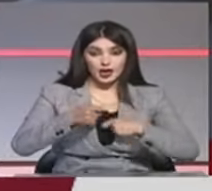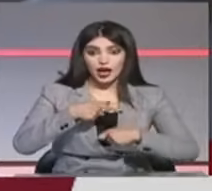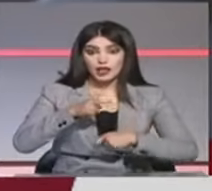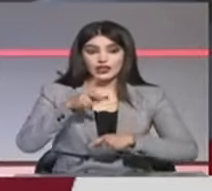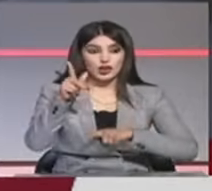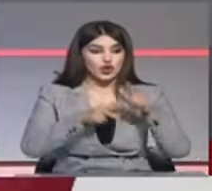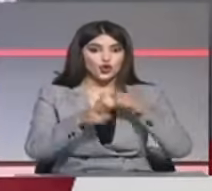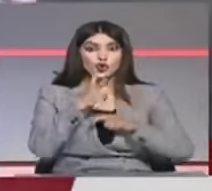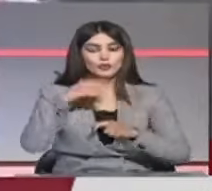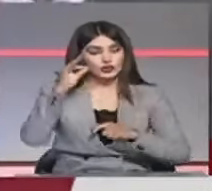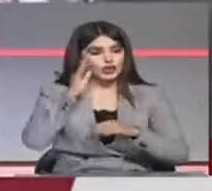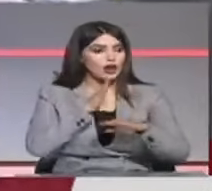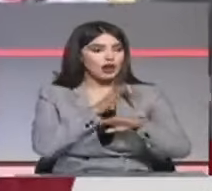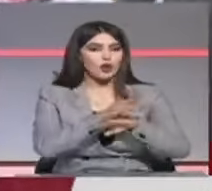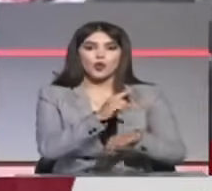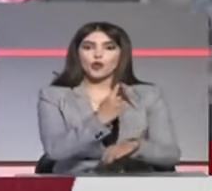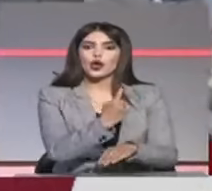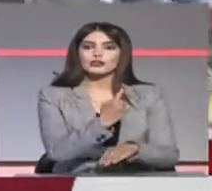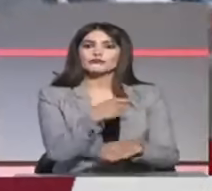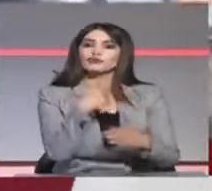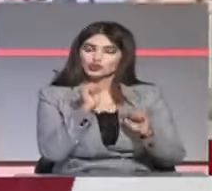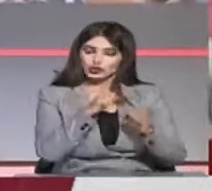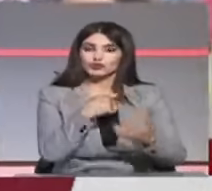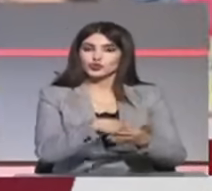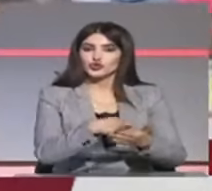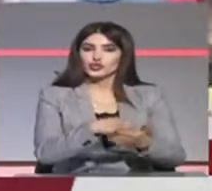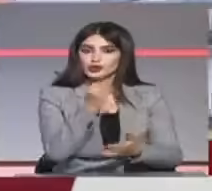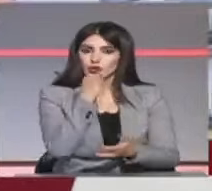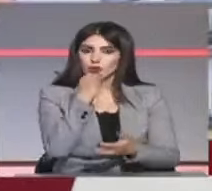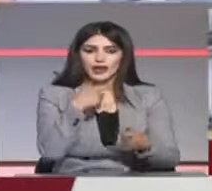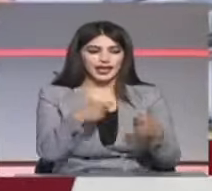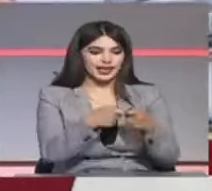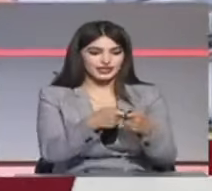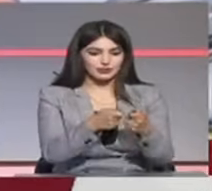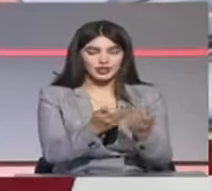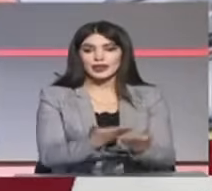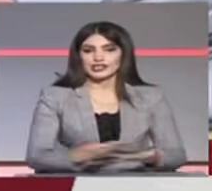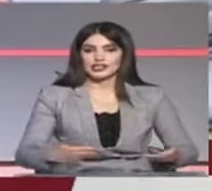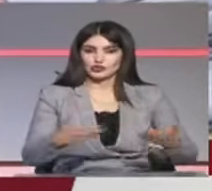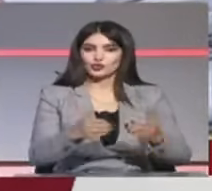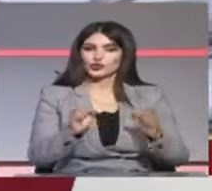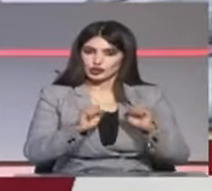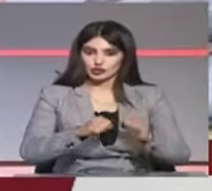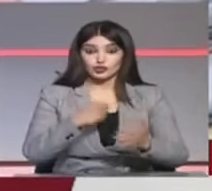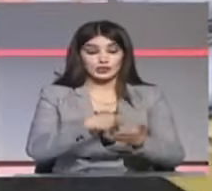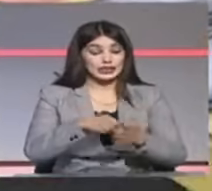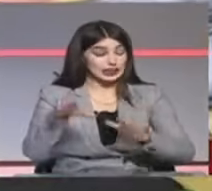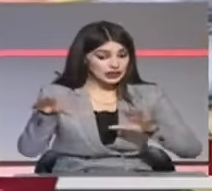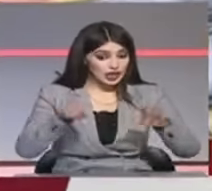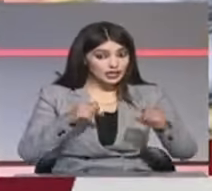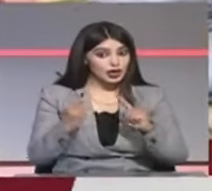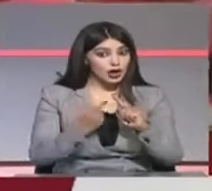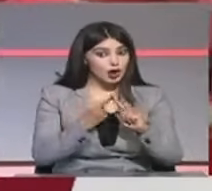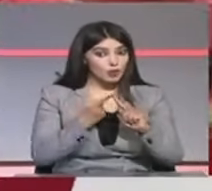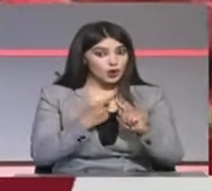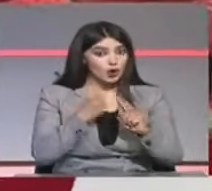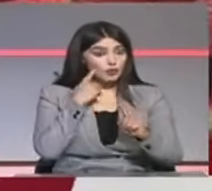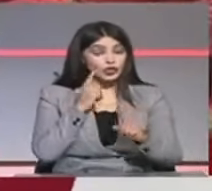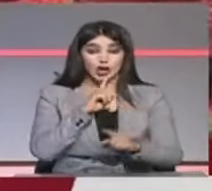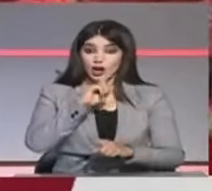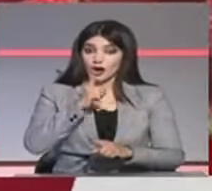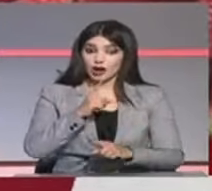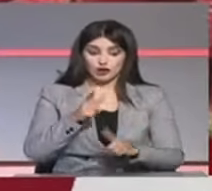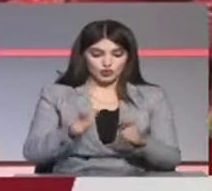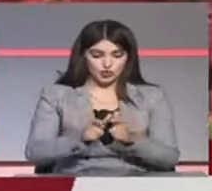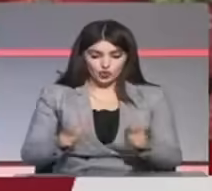التونسيين الوحيد باعتبارها تتماشى مع الشرائيه تعيين الى ضروره مراجعه القرار